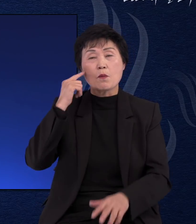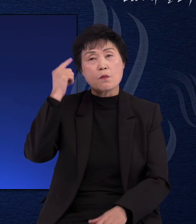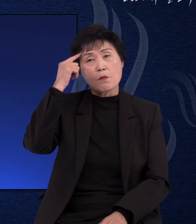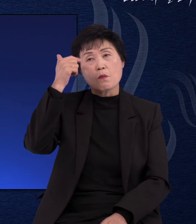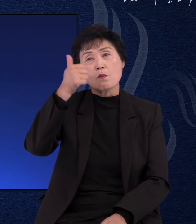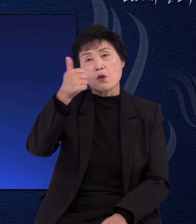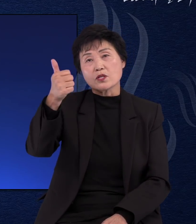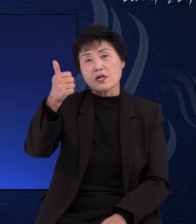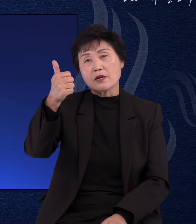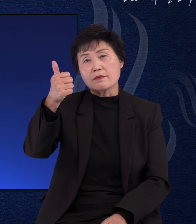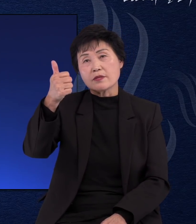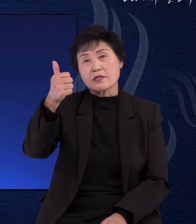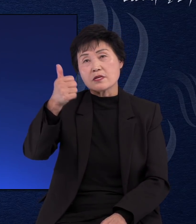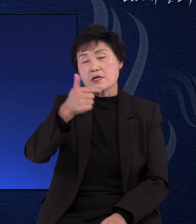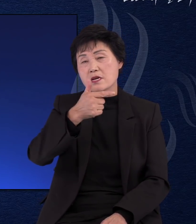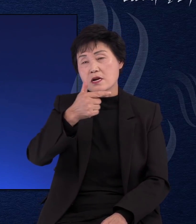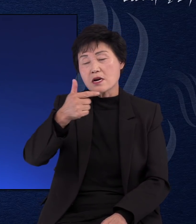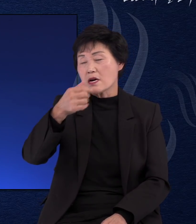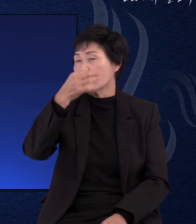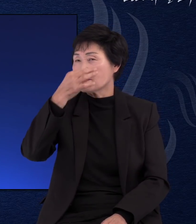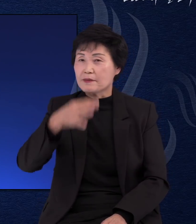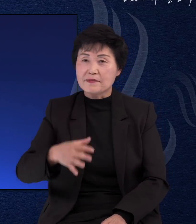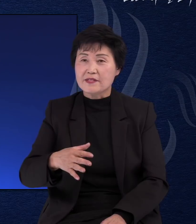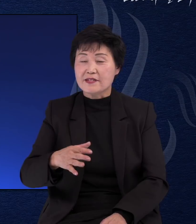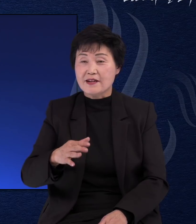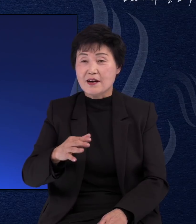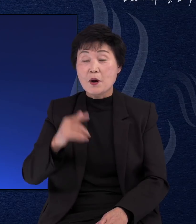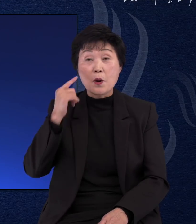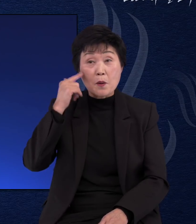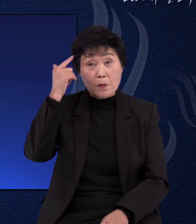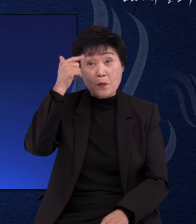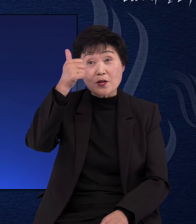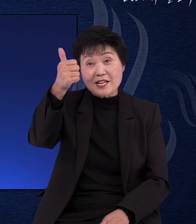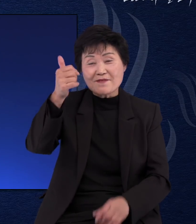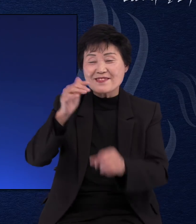몰라요. 여러분 진짜 목사님들 사랑해 주시길 부탁드립니다.